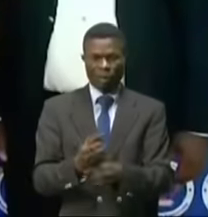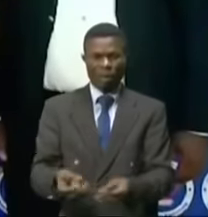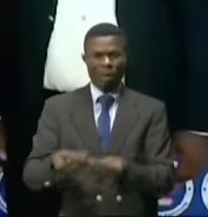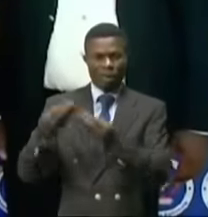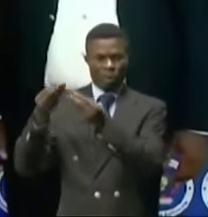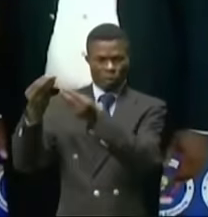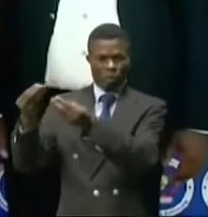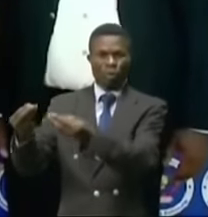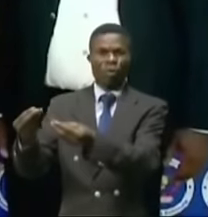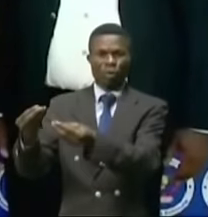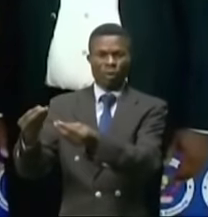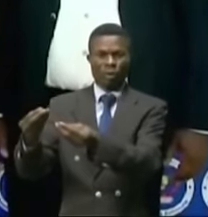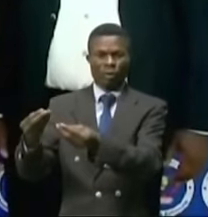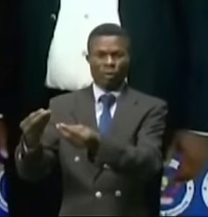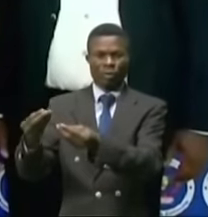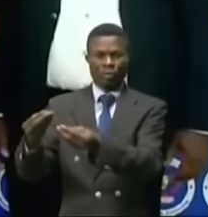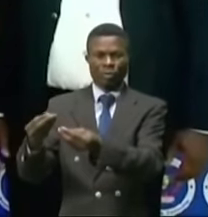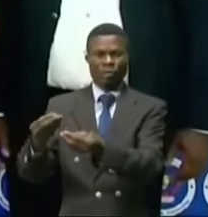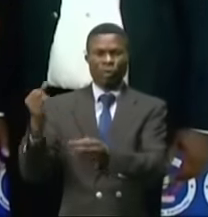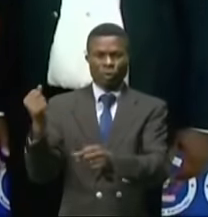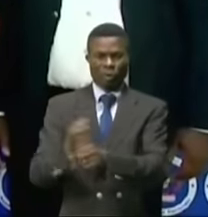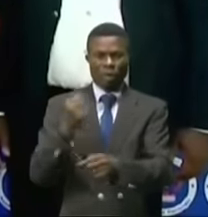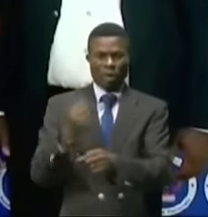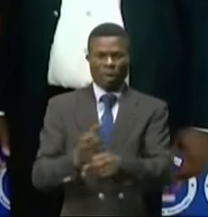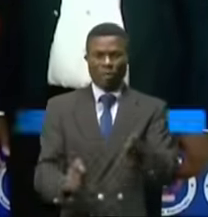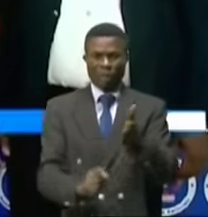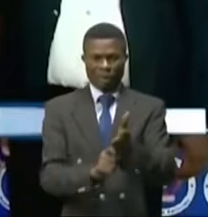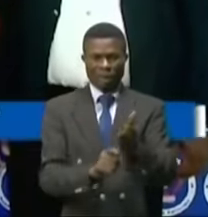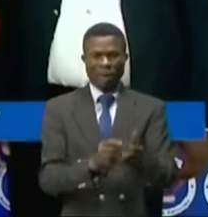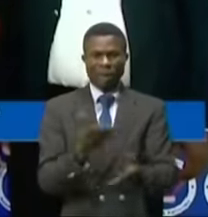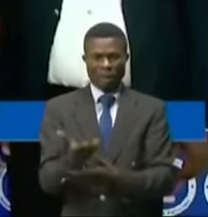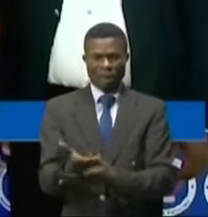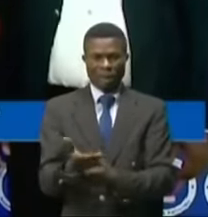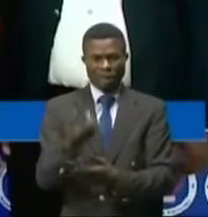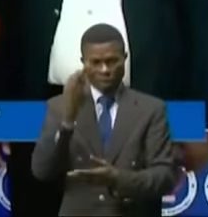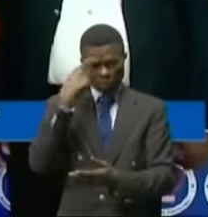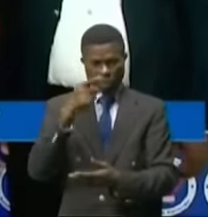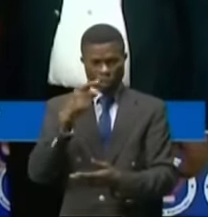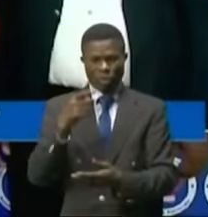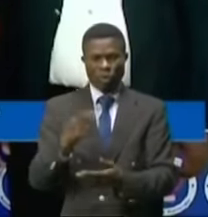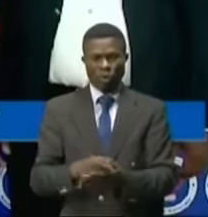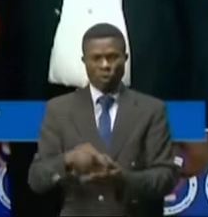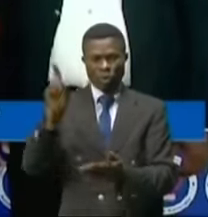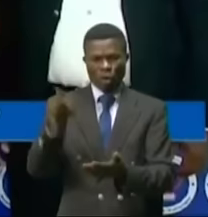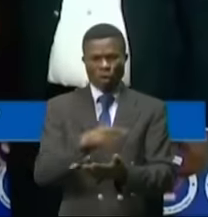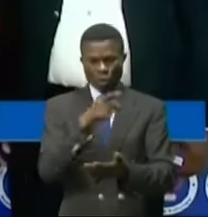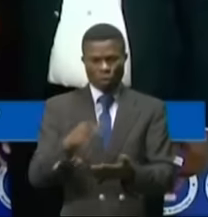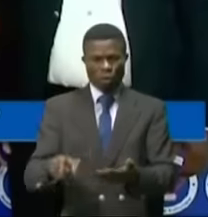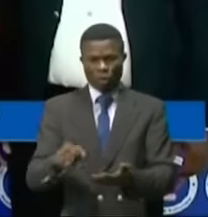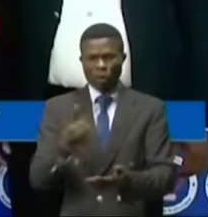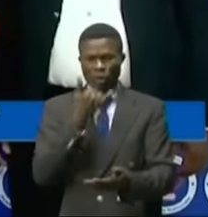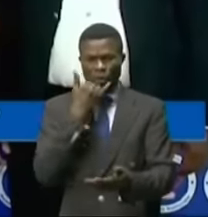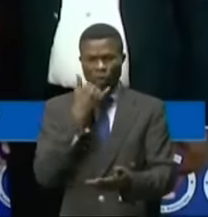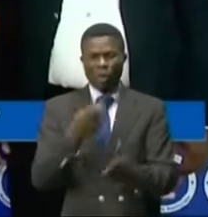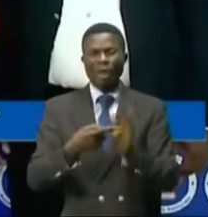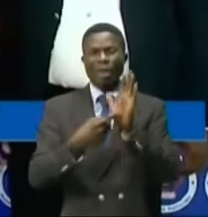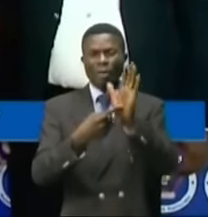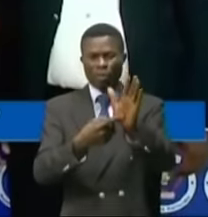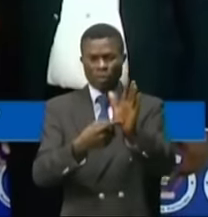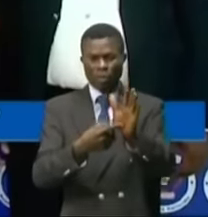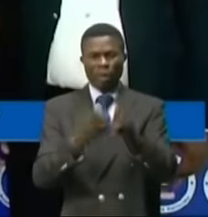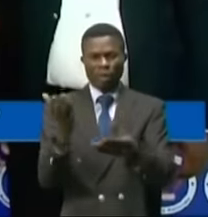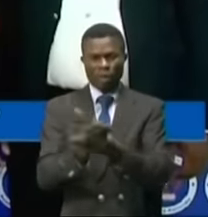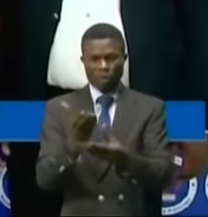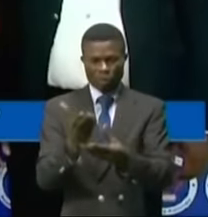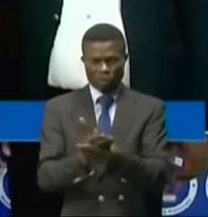transmis au service technique pour toilettage et présentation du